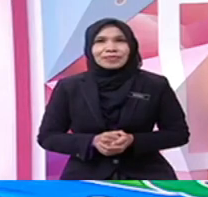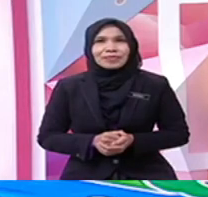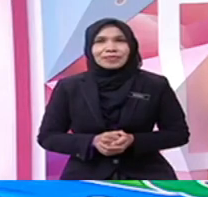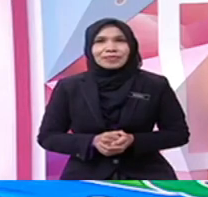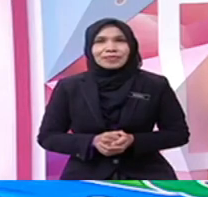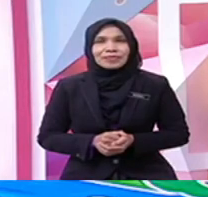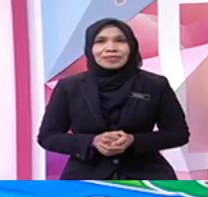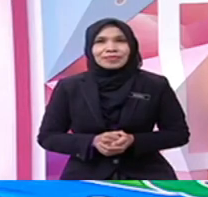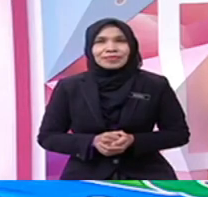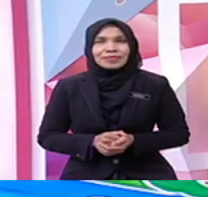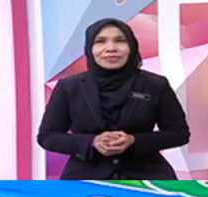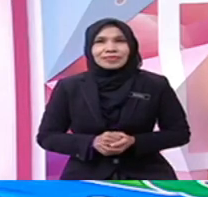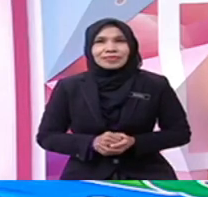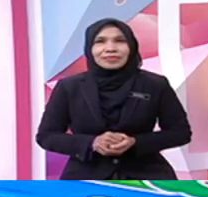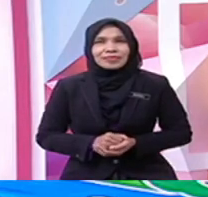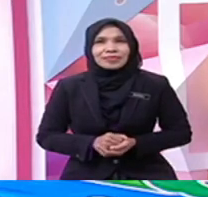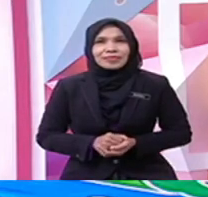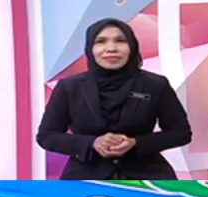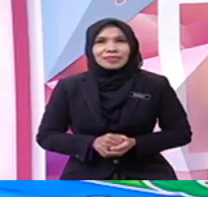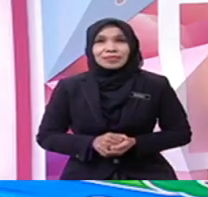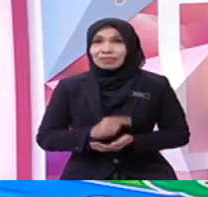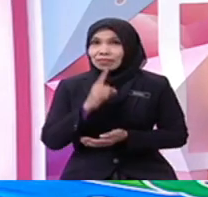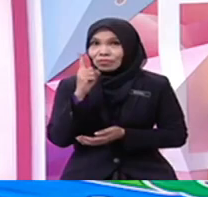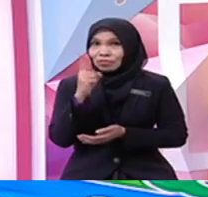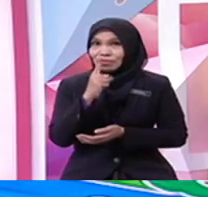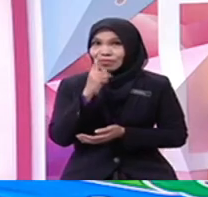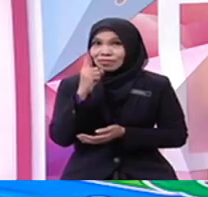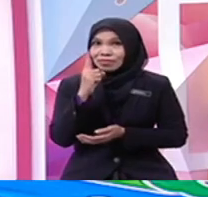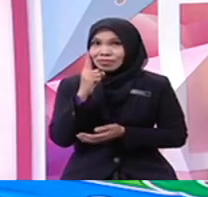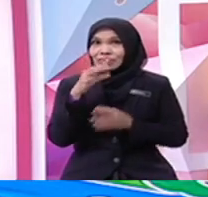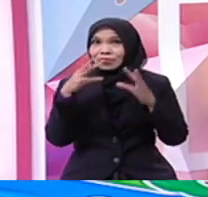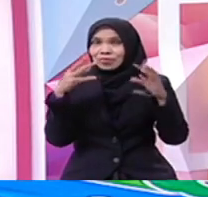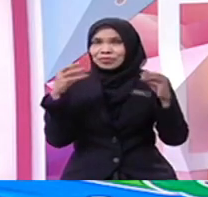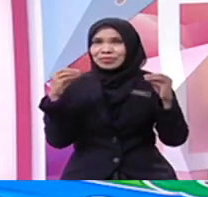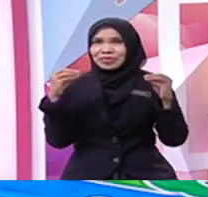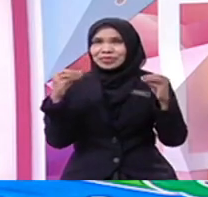6B 6B 6B hei hai